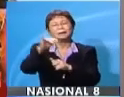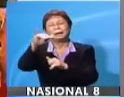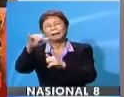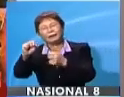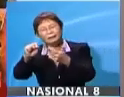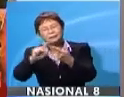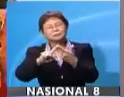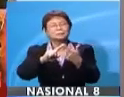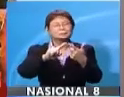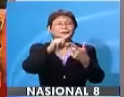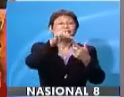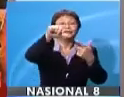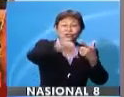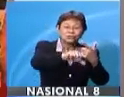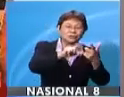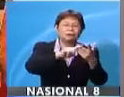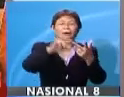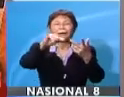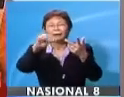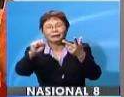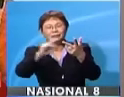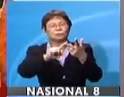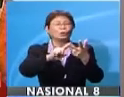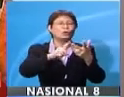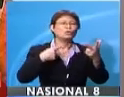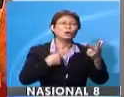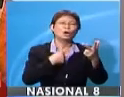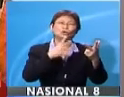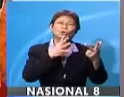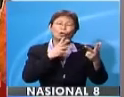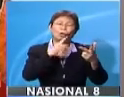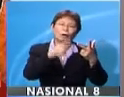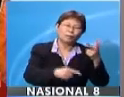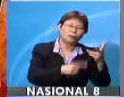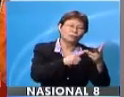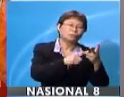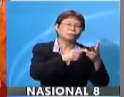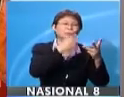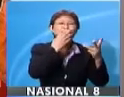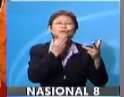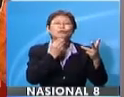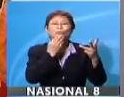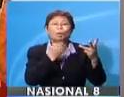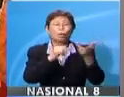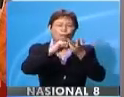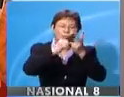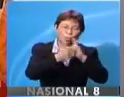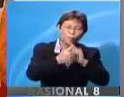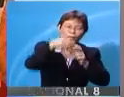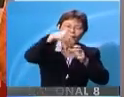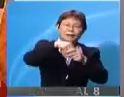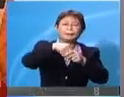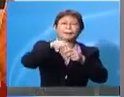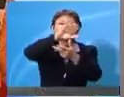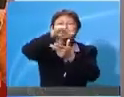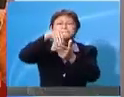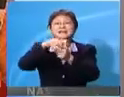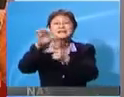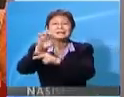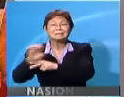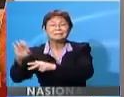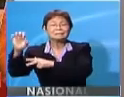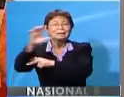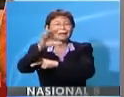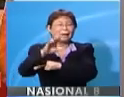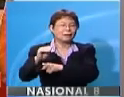Daesh. And we also touched on Palestine and Israel in the problem in the Middle East and also the